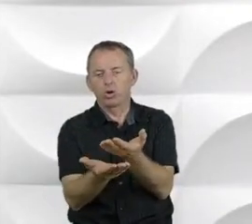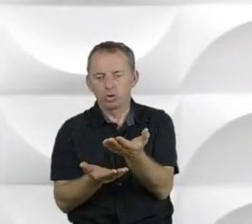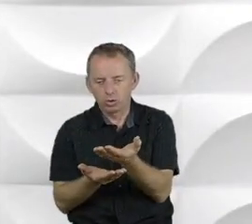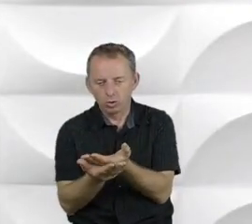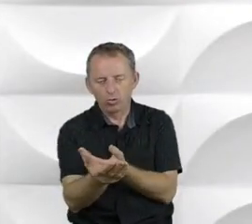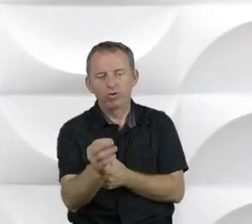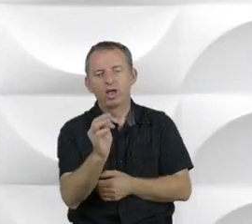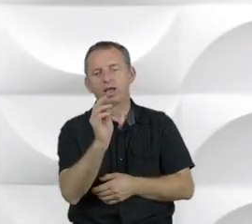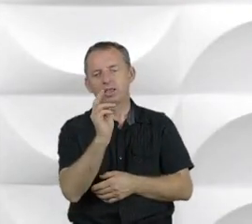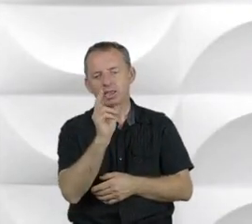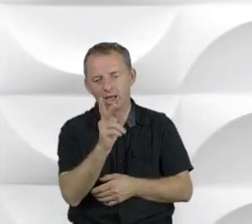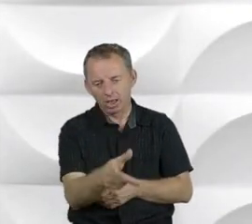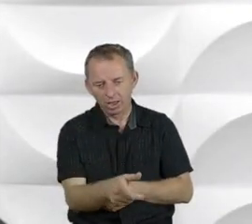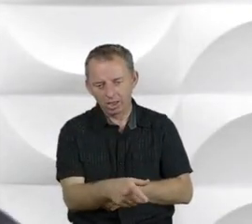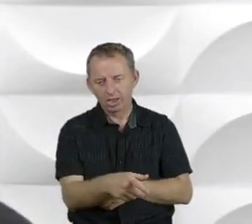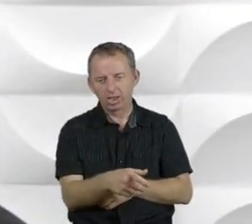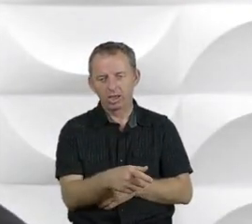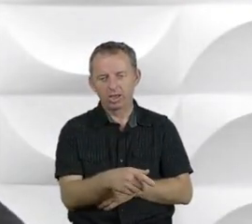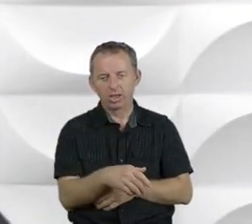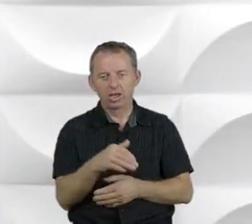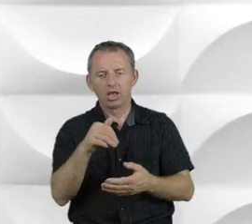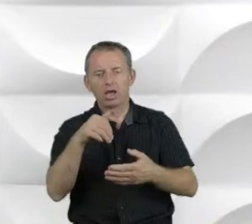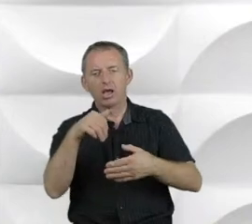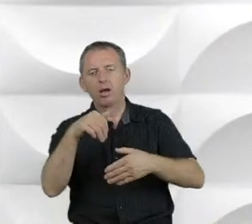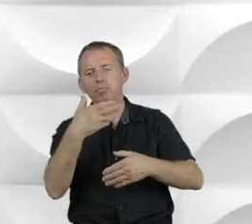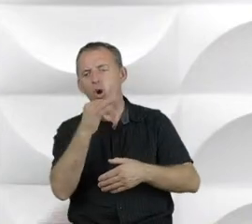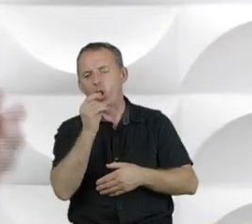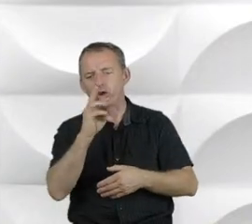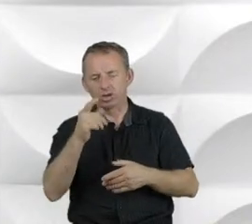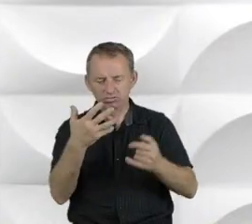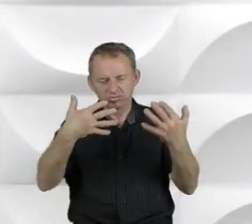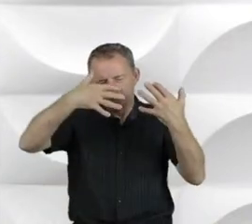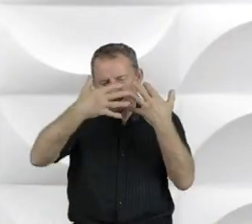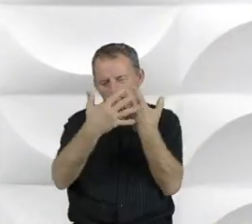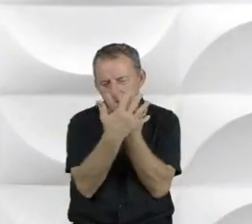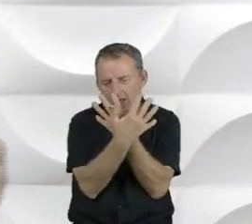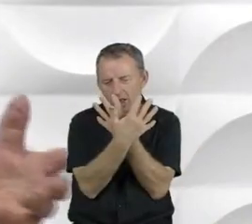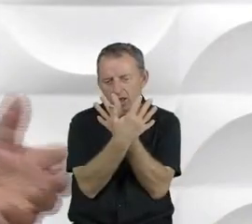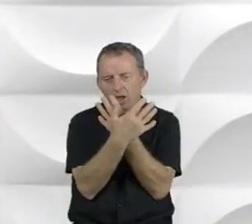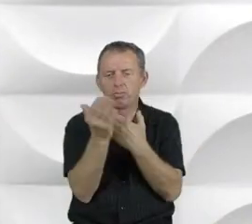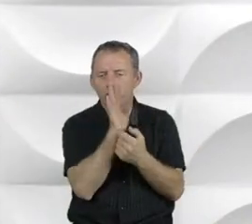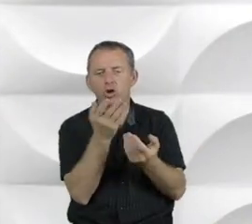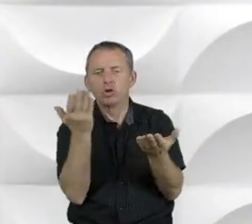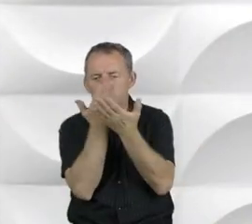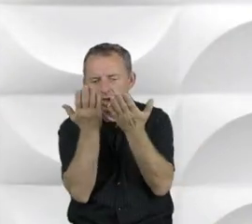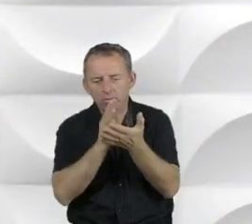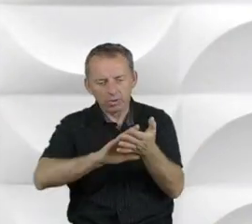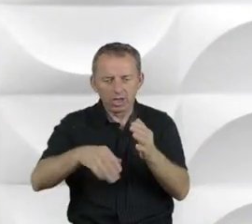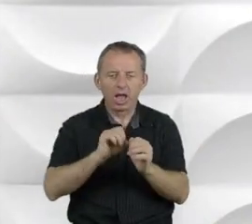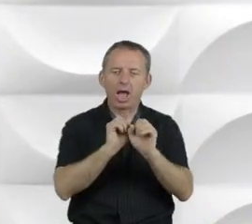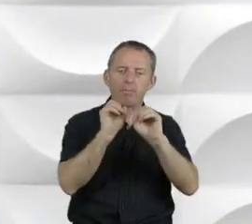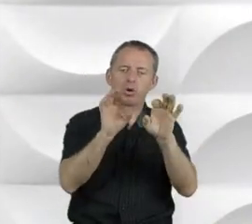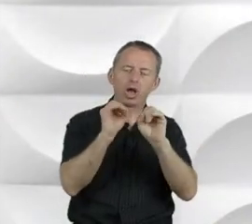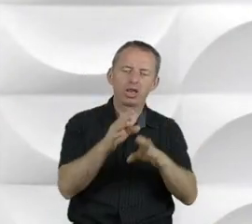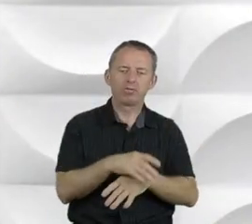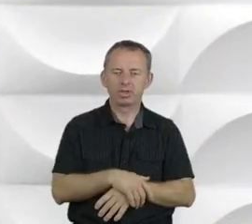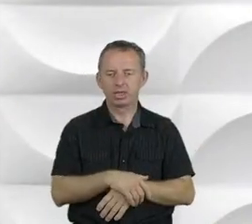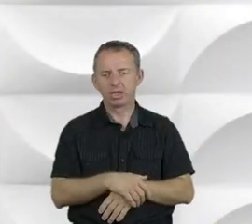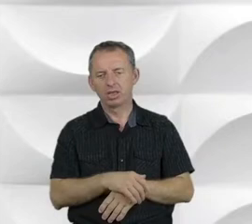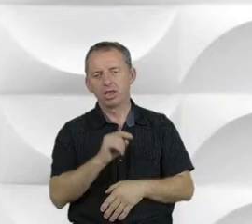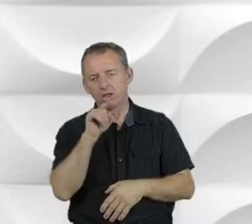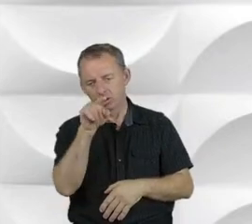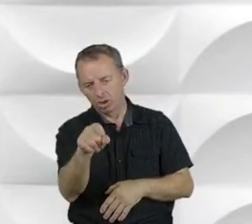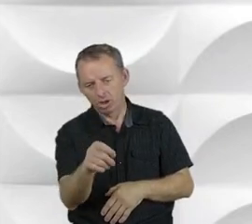takiego morowego powietrza, nawet gdy czytamy Biblię i Apokalipsę. I to